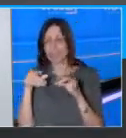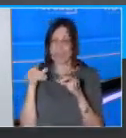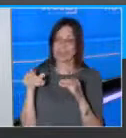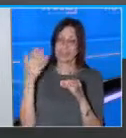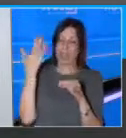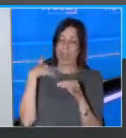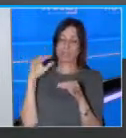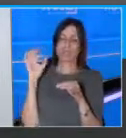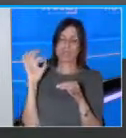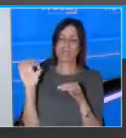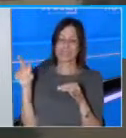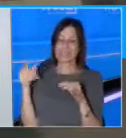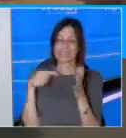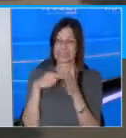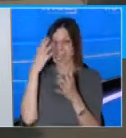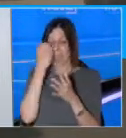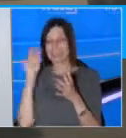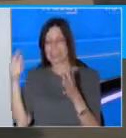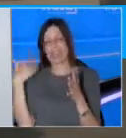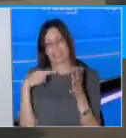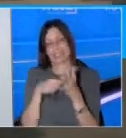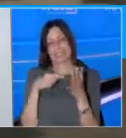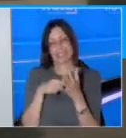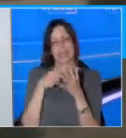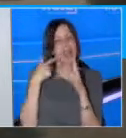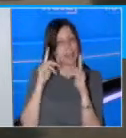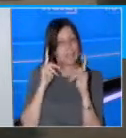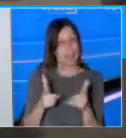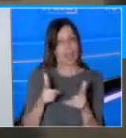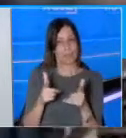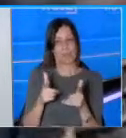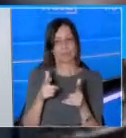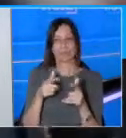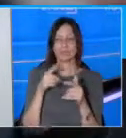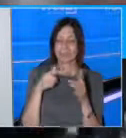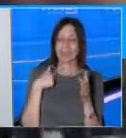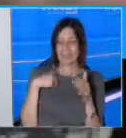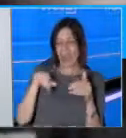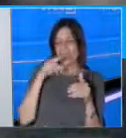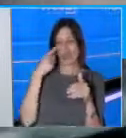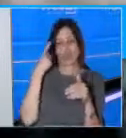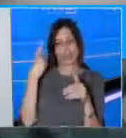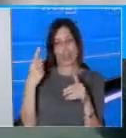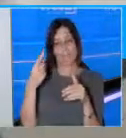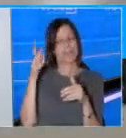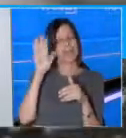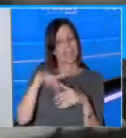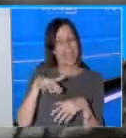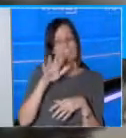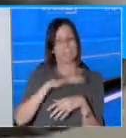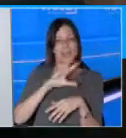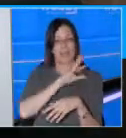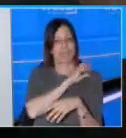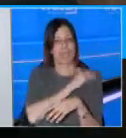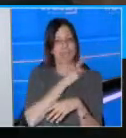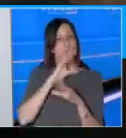היה מבחינתו עילה למלחמה או עילה לפריצה בדרך אחרת. אנחנו יודעים שגם ברשות הפלסטינית